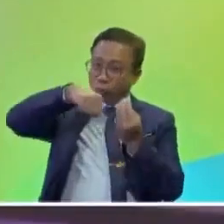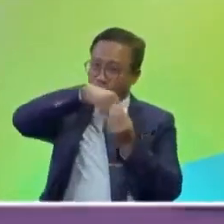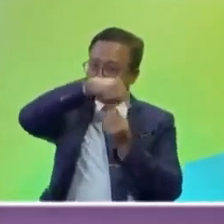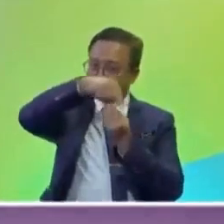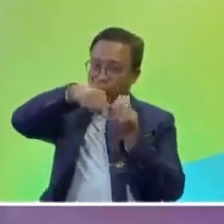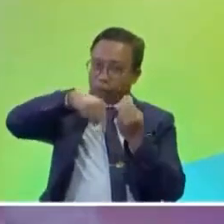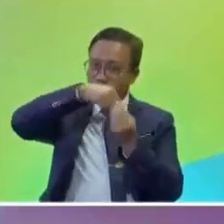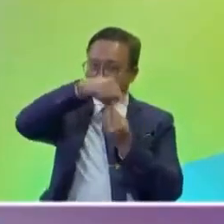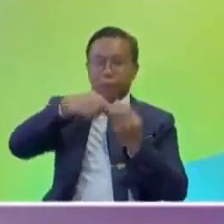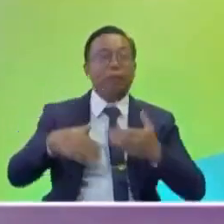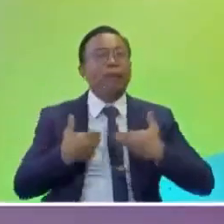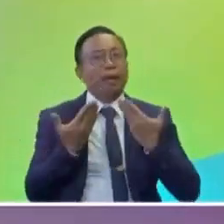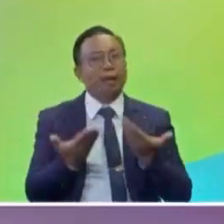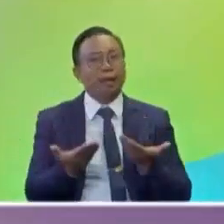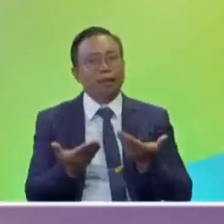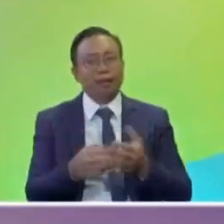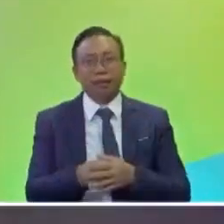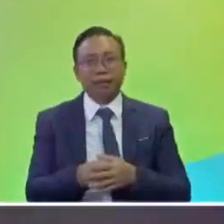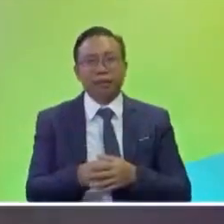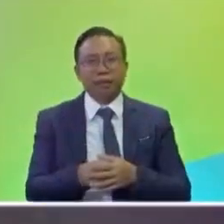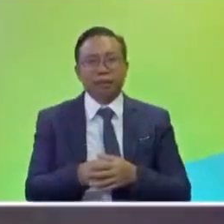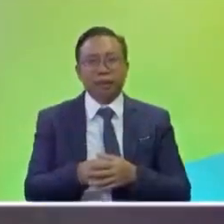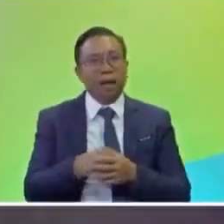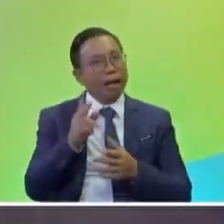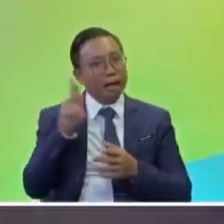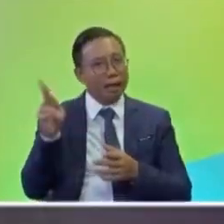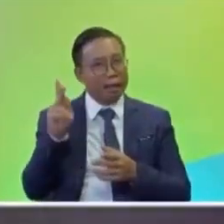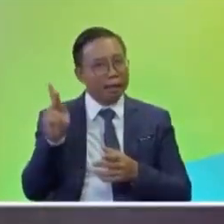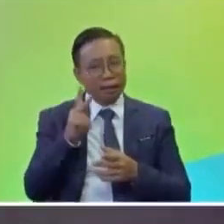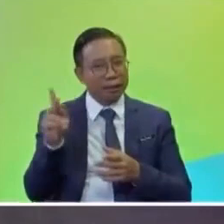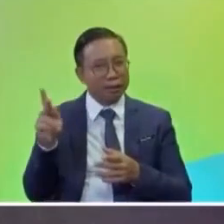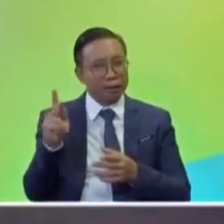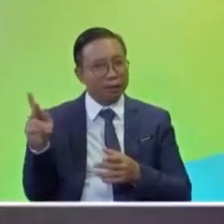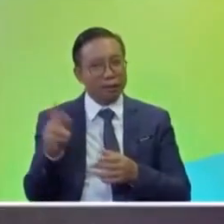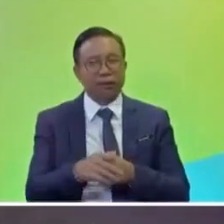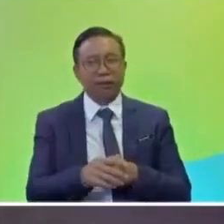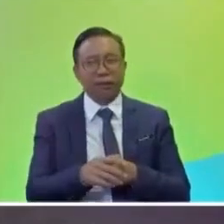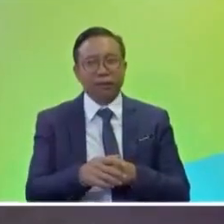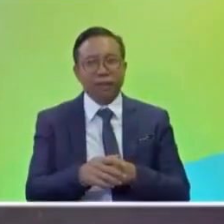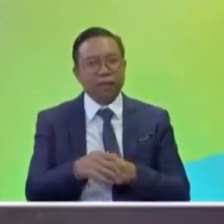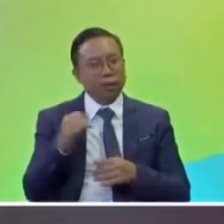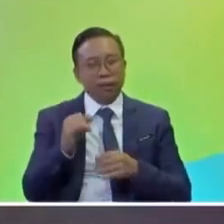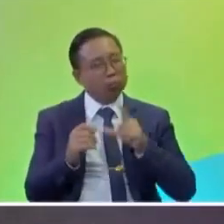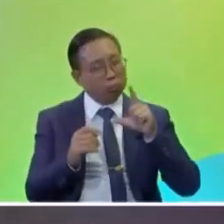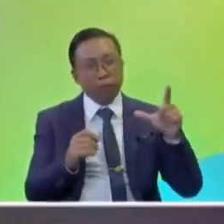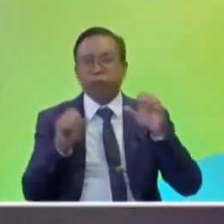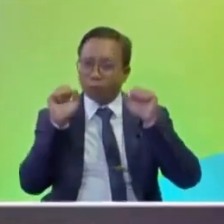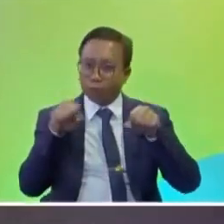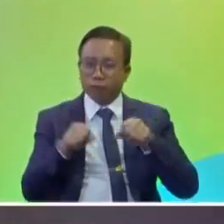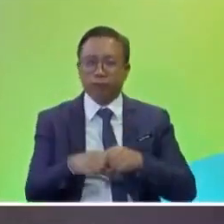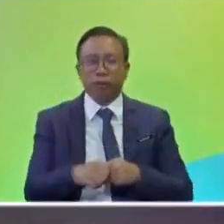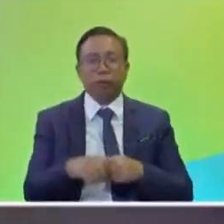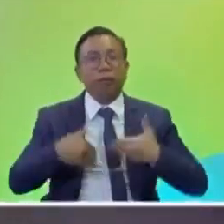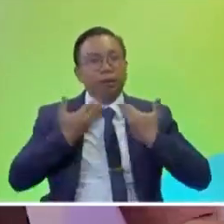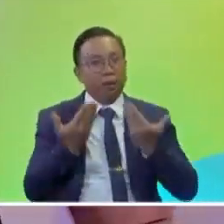Pusing. Macam mana nak pusing? Awak pusinglah sebelah kanan dulu. Sebelah sini. Kanan. Kalau tak boleh, sebelah kiri pun boleh. Okay. Janji pusing. Macam